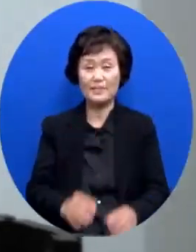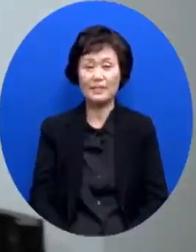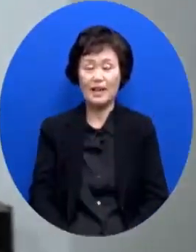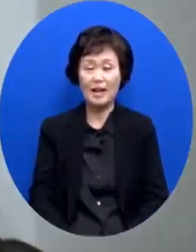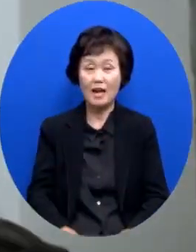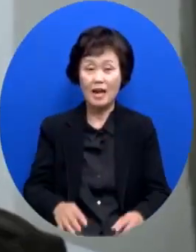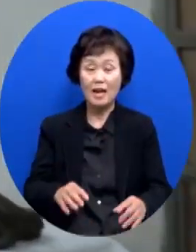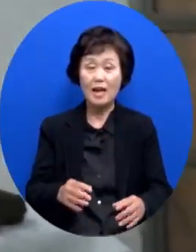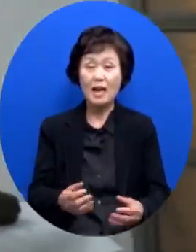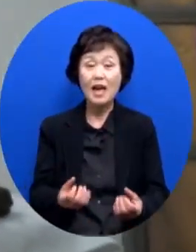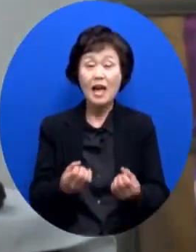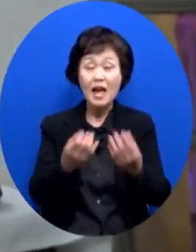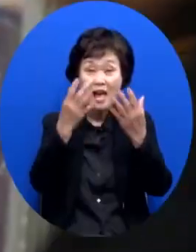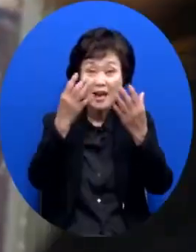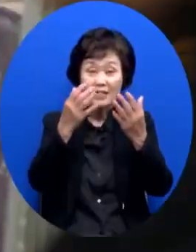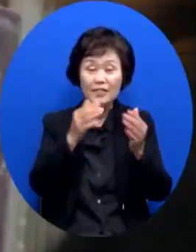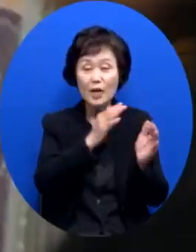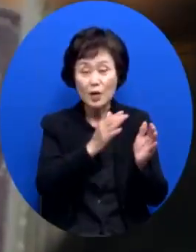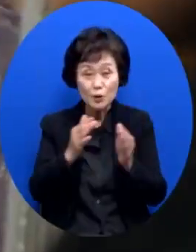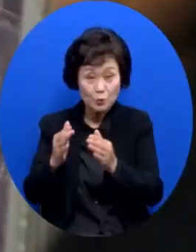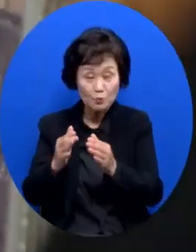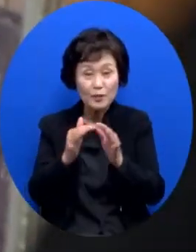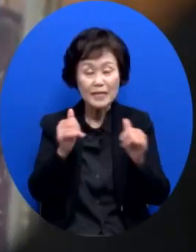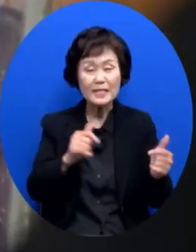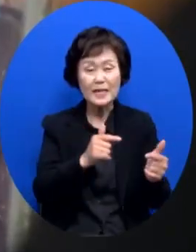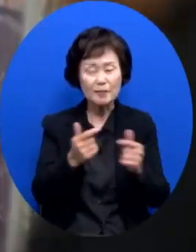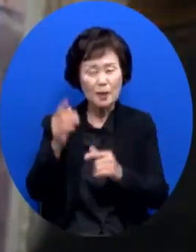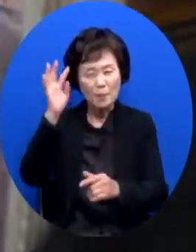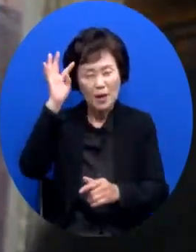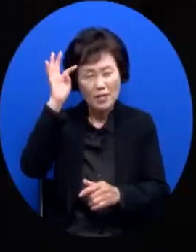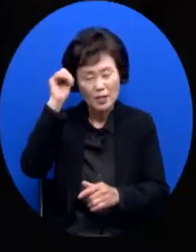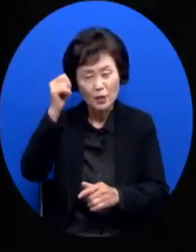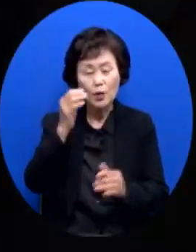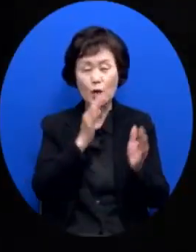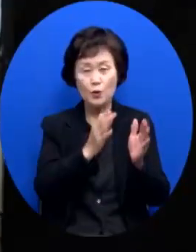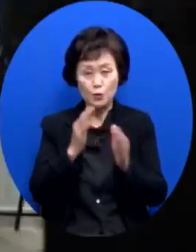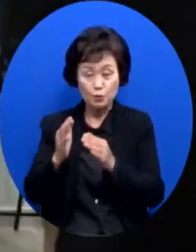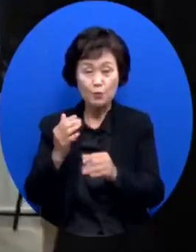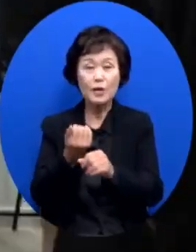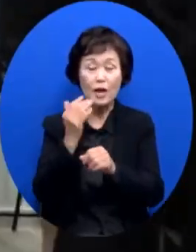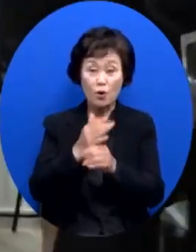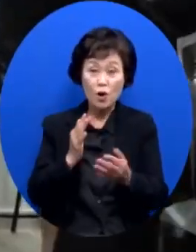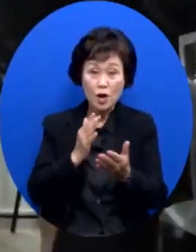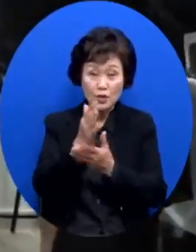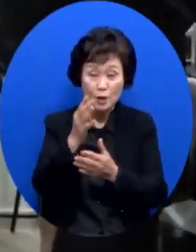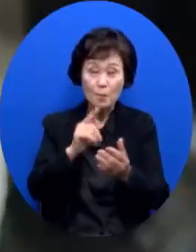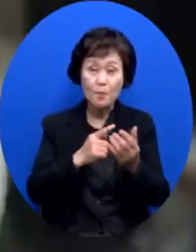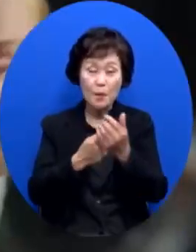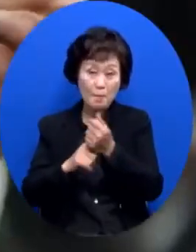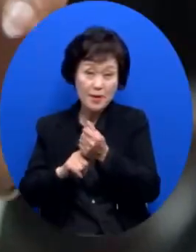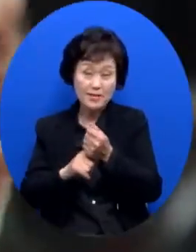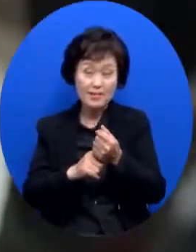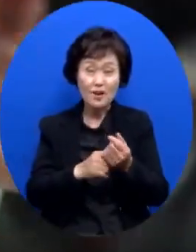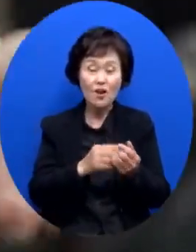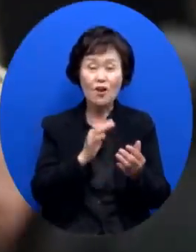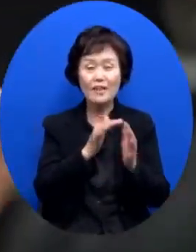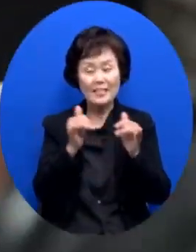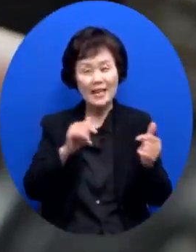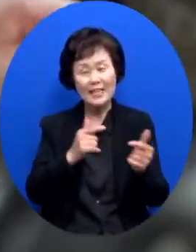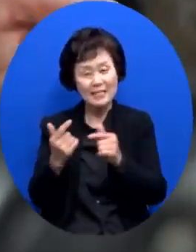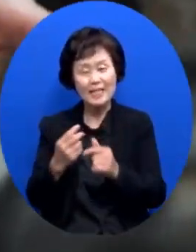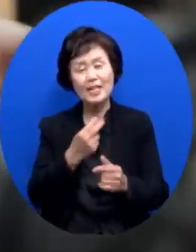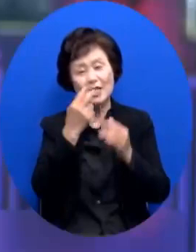기획자들은 며칠에 걸쳐서 대회를 진행했고 전문 메이크업 아티스트들이 홀로코스트 생존자들의 아름다움을